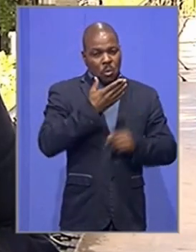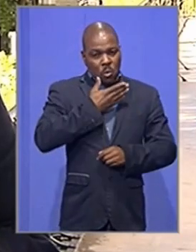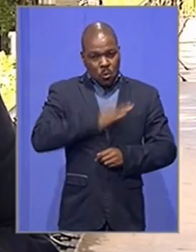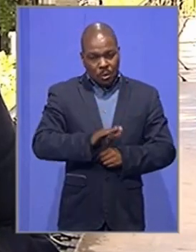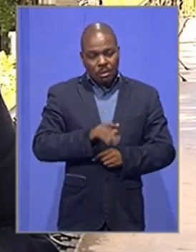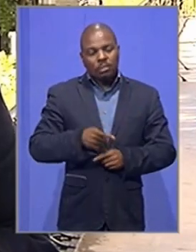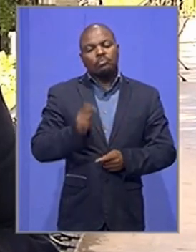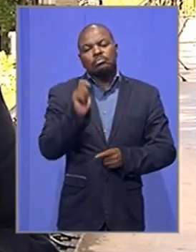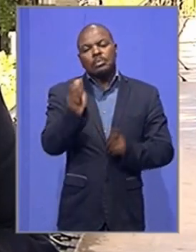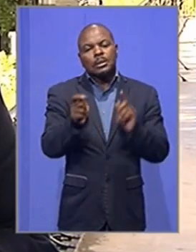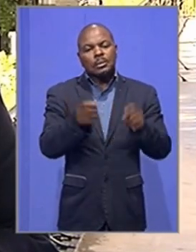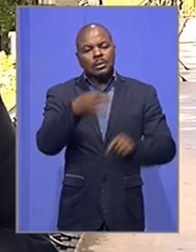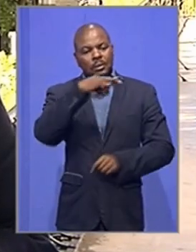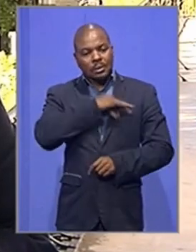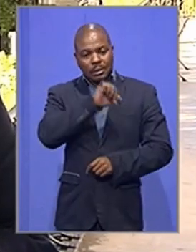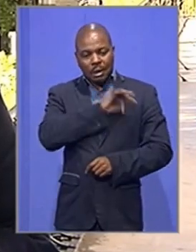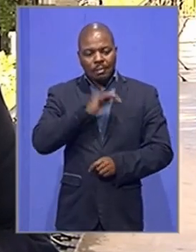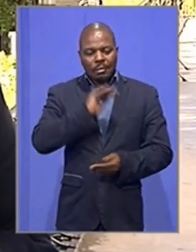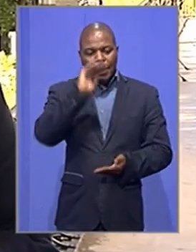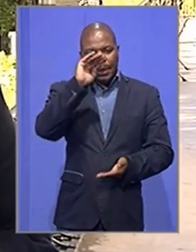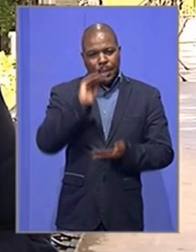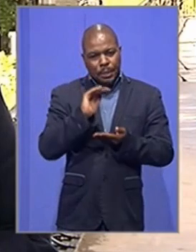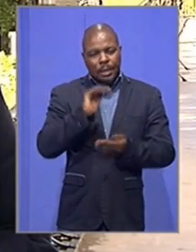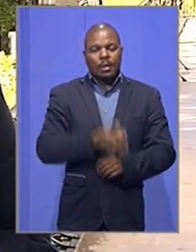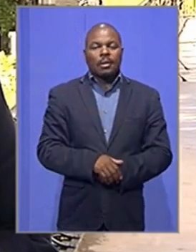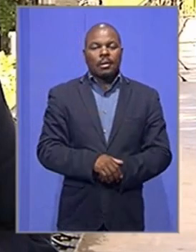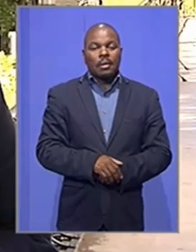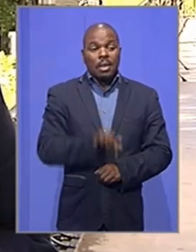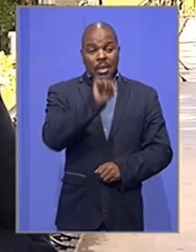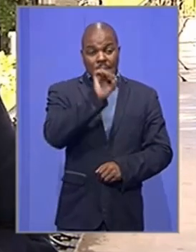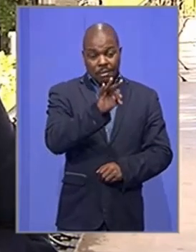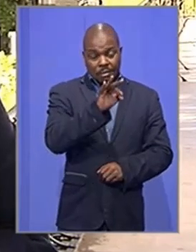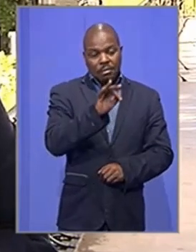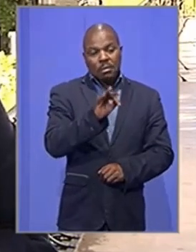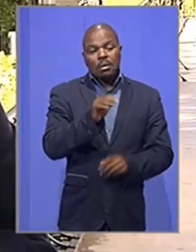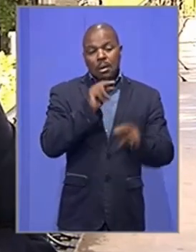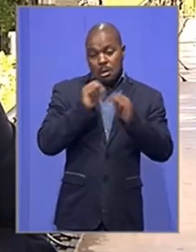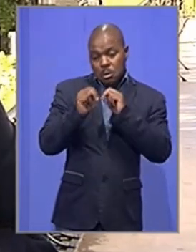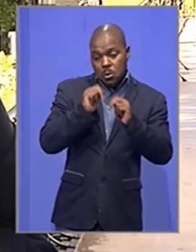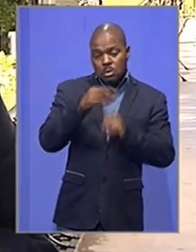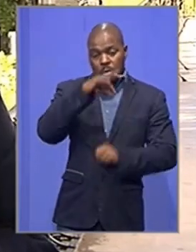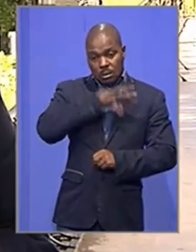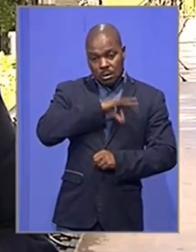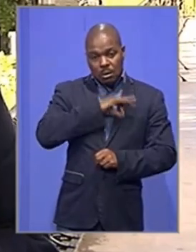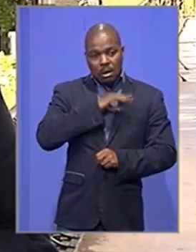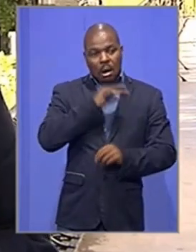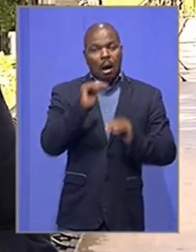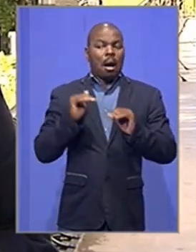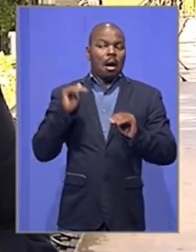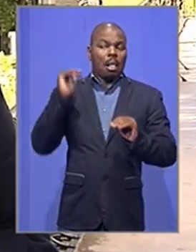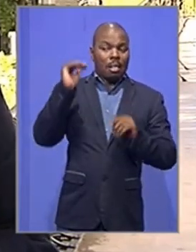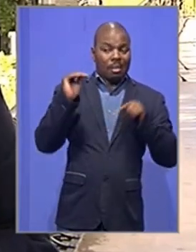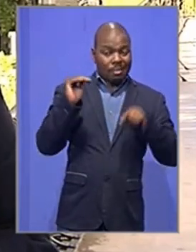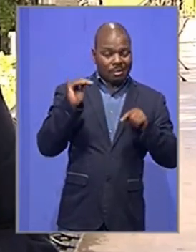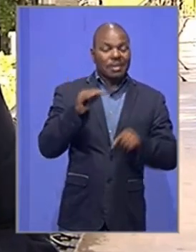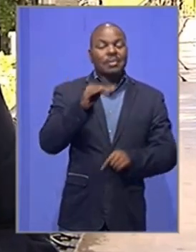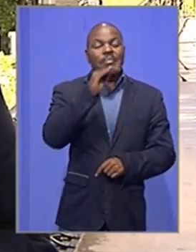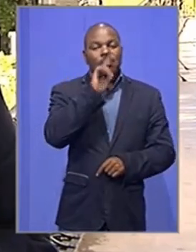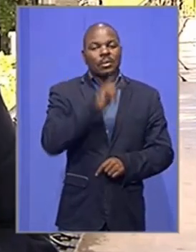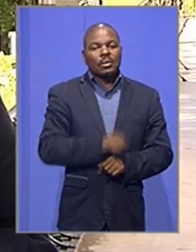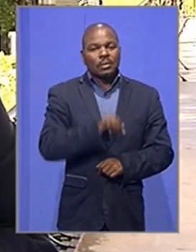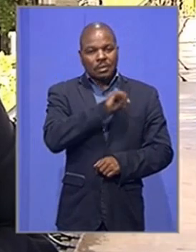tšhelete yeo e yago go megolo ya bašomi. Mmušo o re ge ditlamorago tša dipoledišano ka megolo di ka feta tšhelete yeo e beilwego, gona palo ya